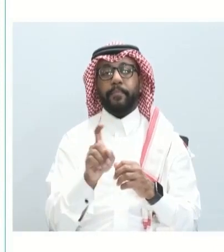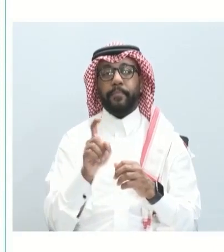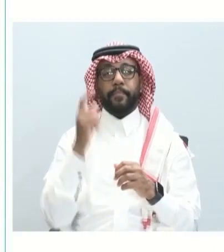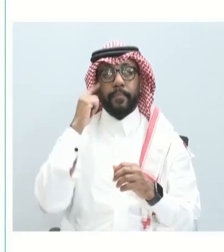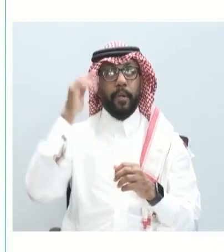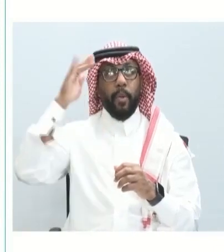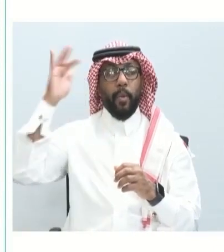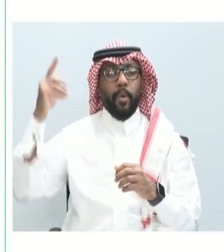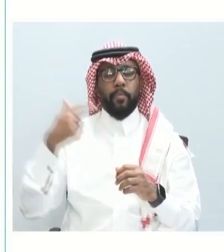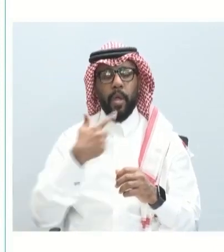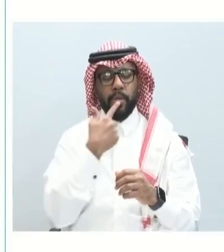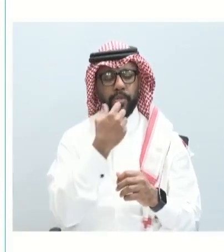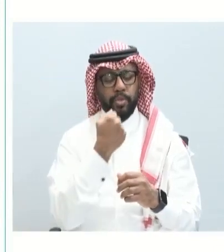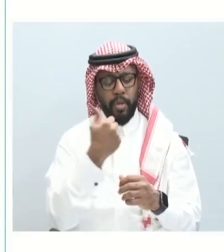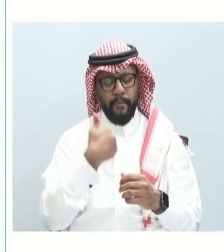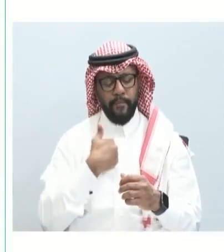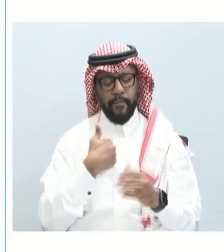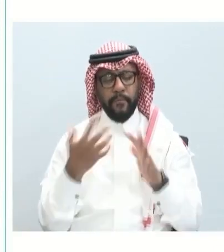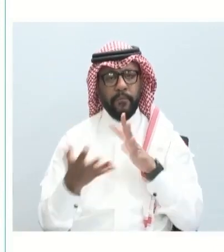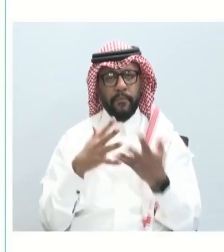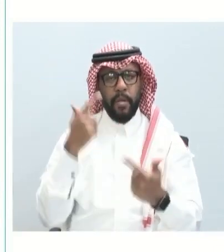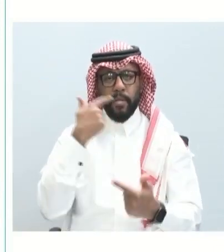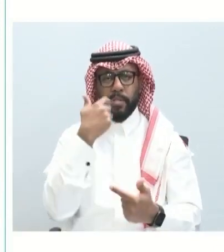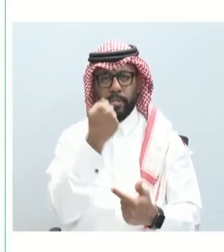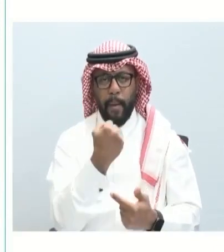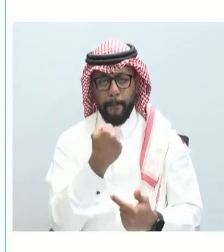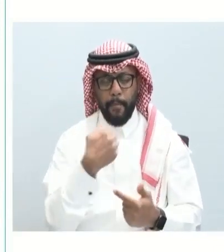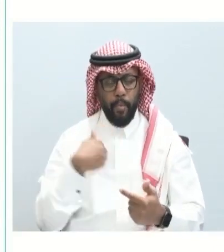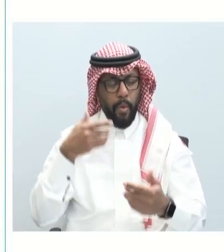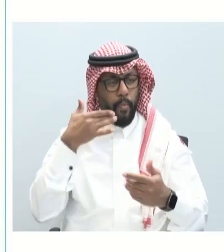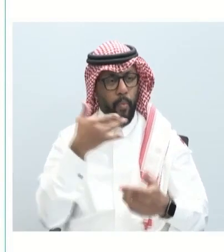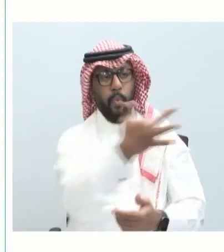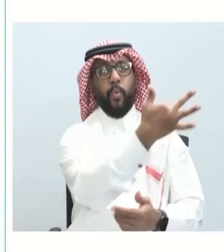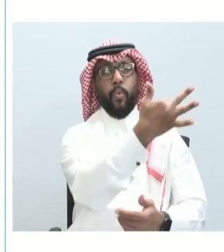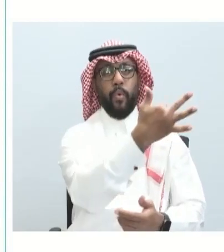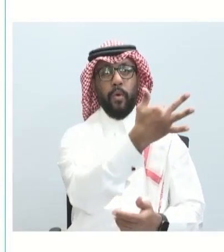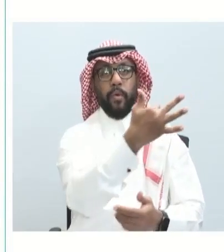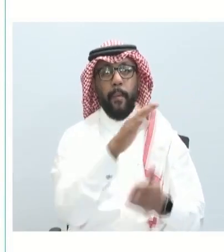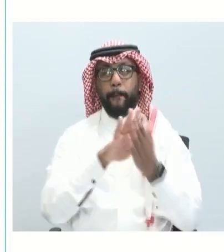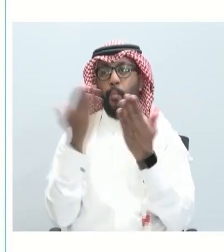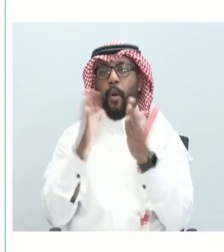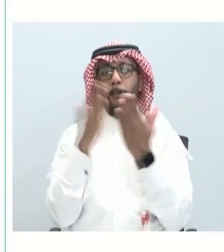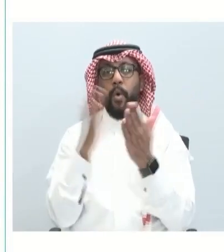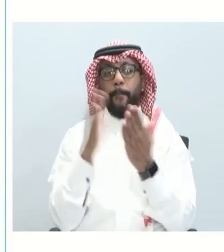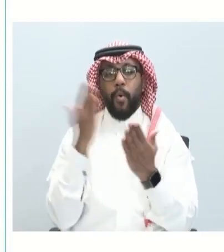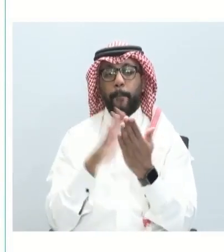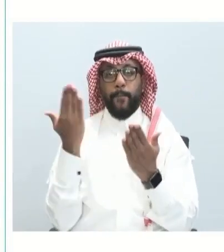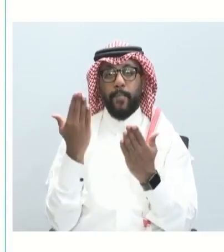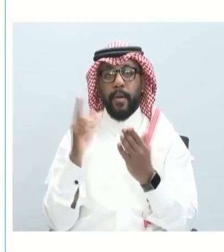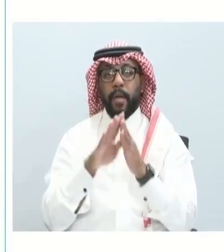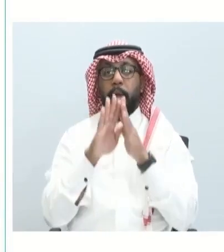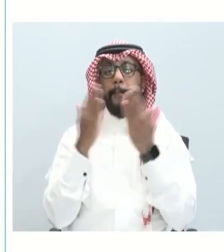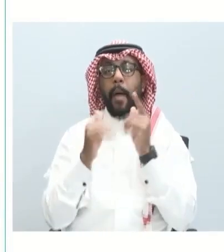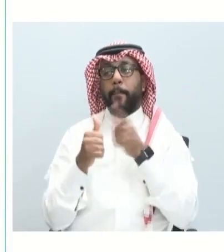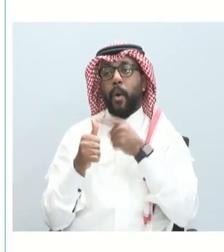انك في مازق ولكي تخرج منه ليس امامك الا ان تهرب من خلال احد ثلاثه ابواب اخبروك ان الباب